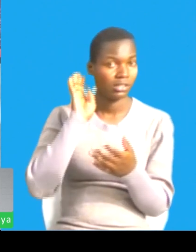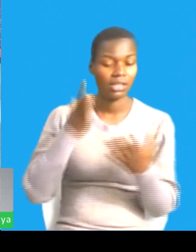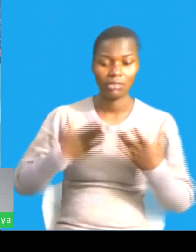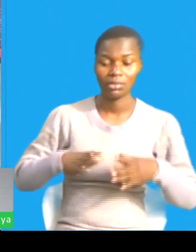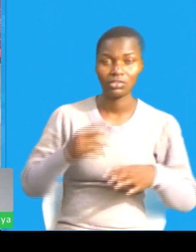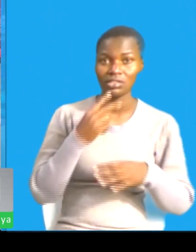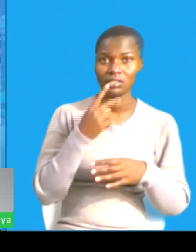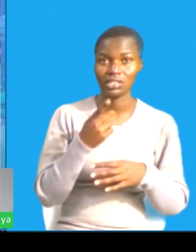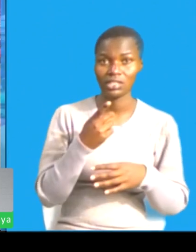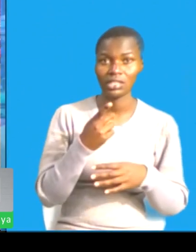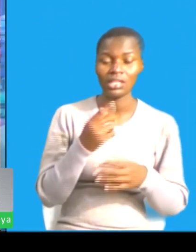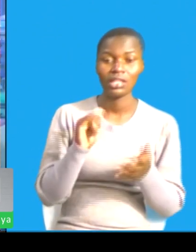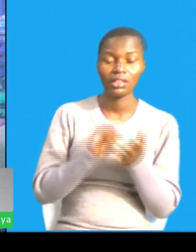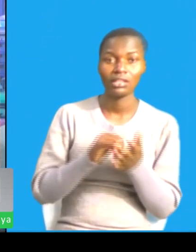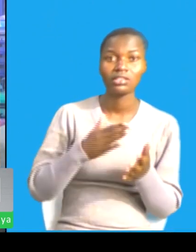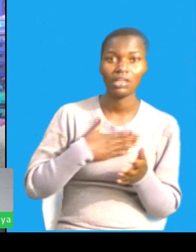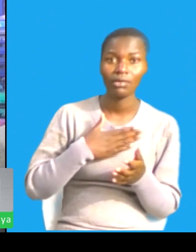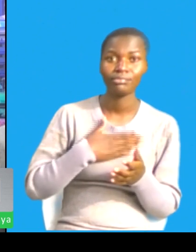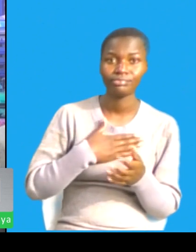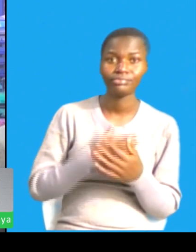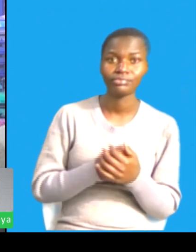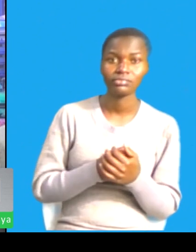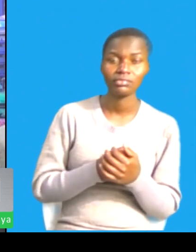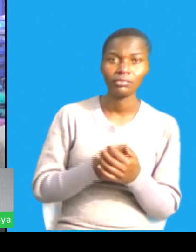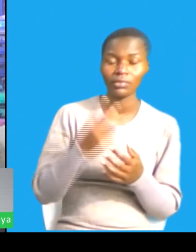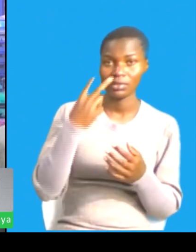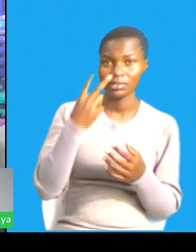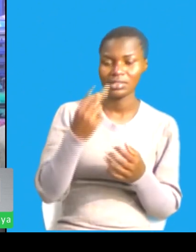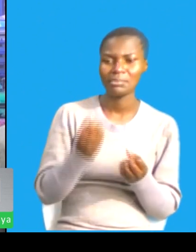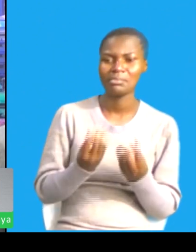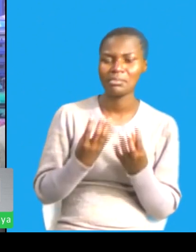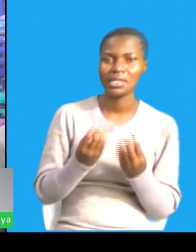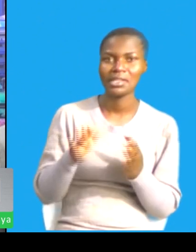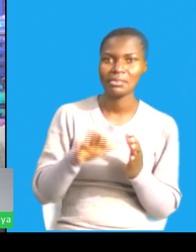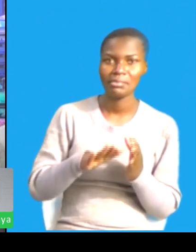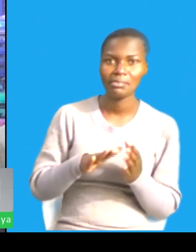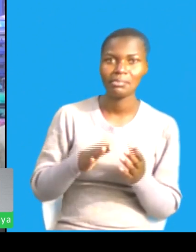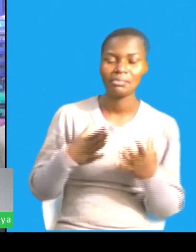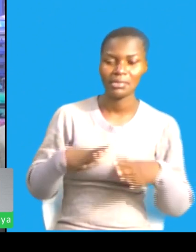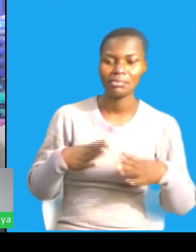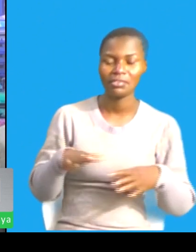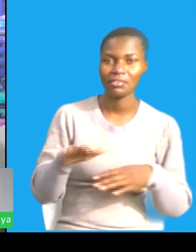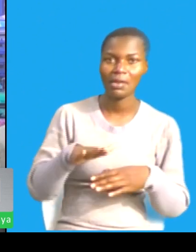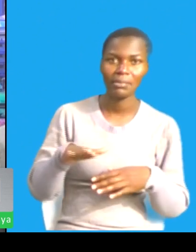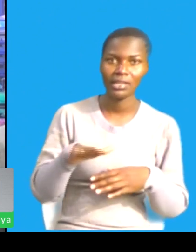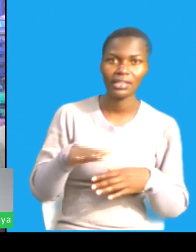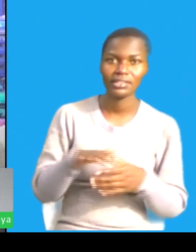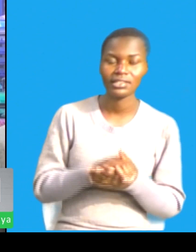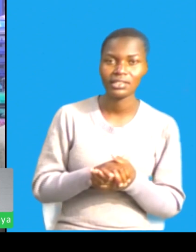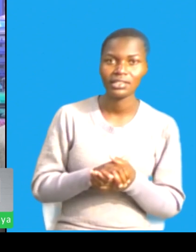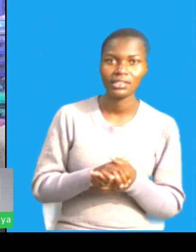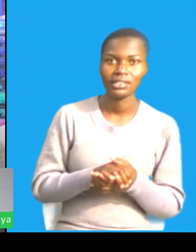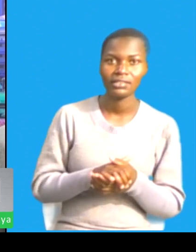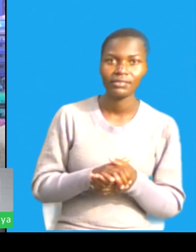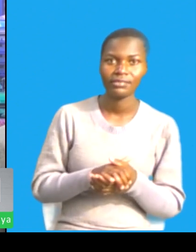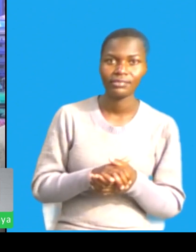someone was to implicate you, Nicholas Oyo, you will see many people from your region. Nitakuwa na marafiki. Uzuri mimi